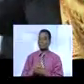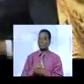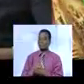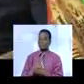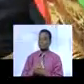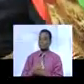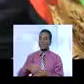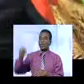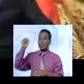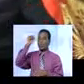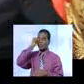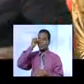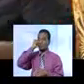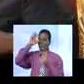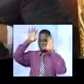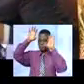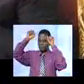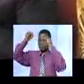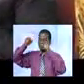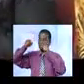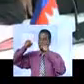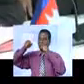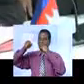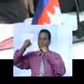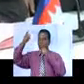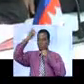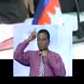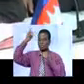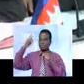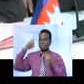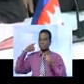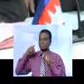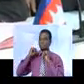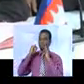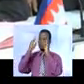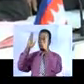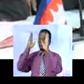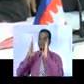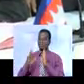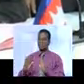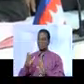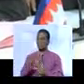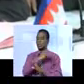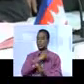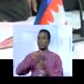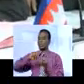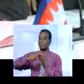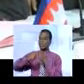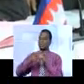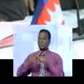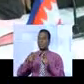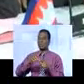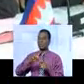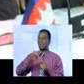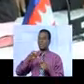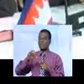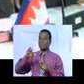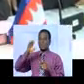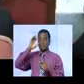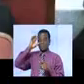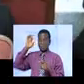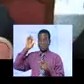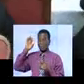Guillaume Soro, président du Parlement ivoirien et son homologue du Royaume du Cambodge,